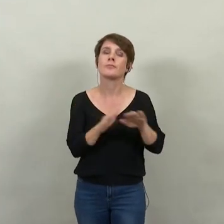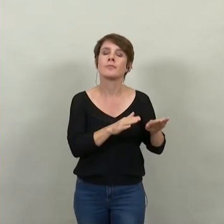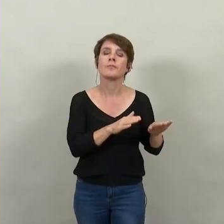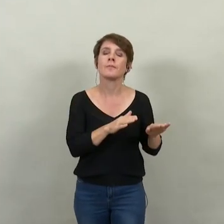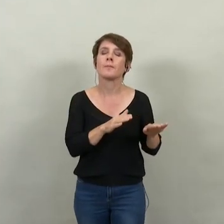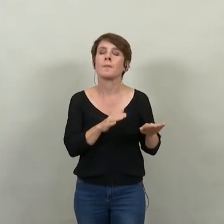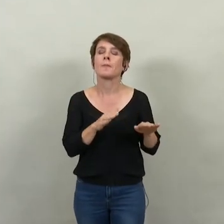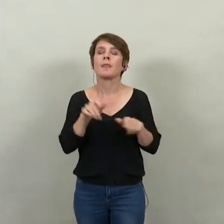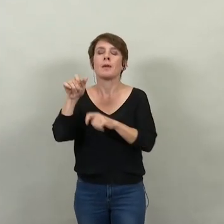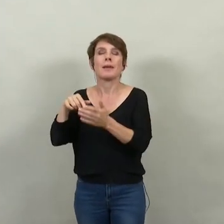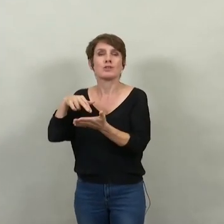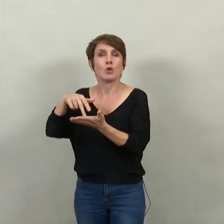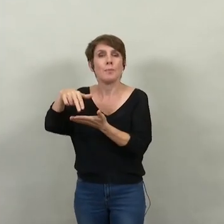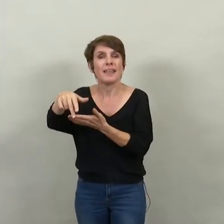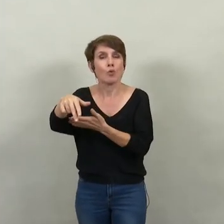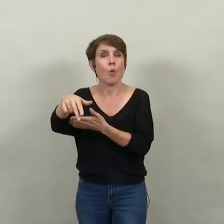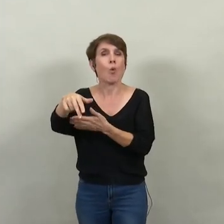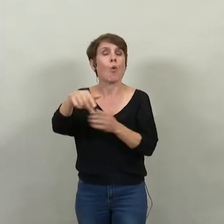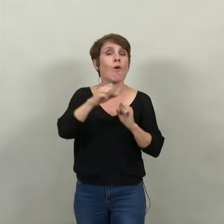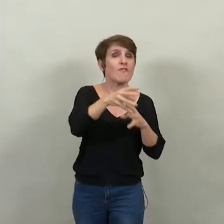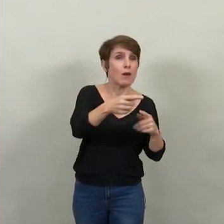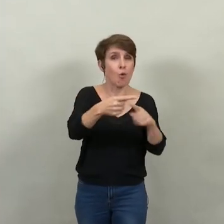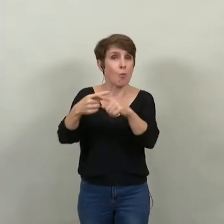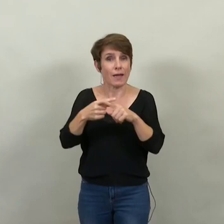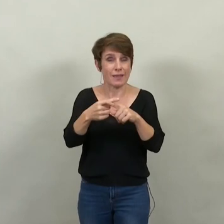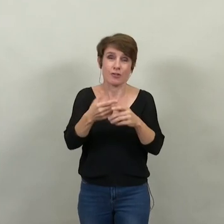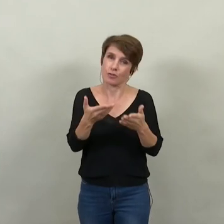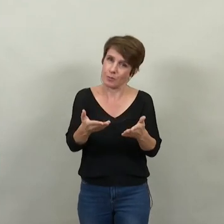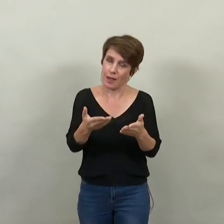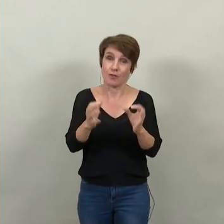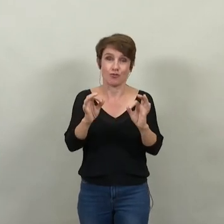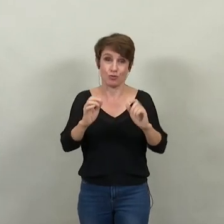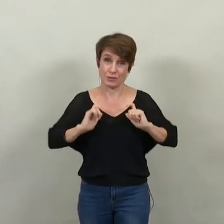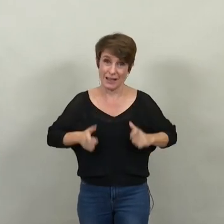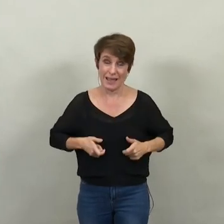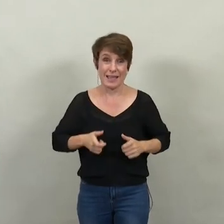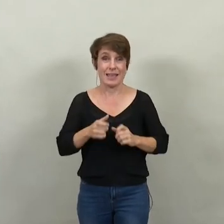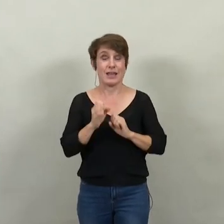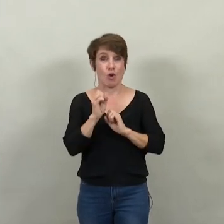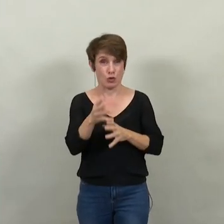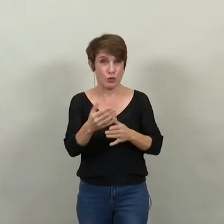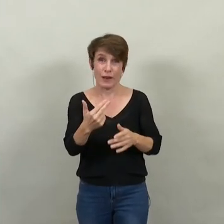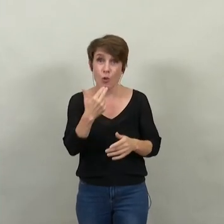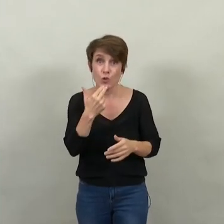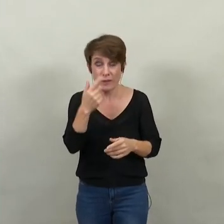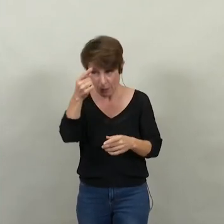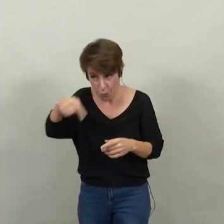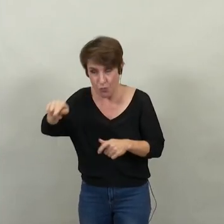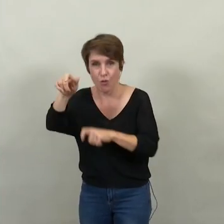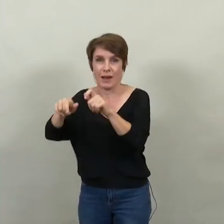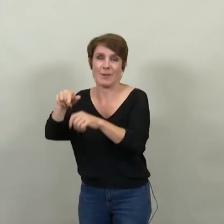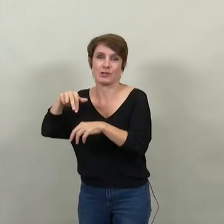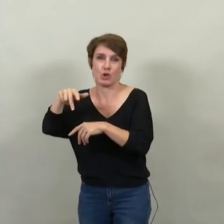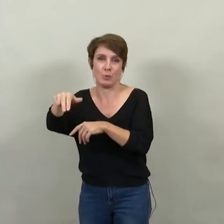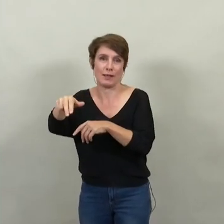et la cohabitation l'école du vélo va beaucoup plus va beaucoup servir au piéton car elle va apprendre au vélo à